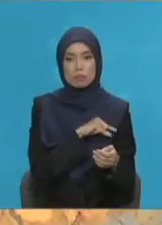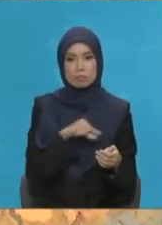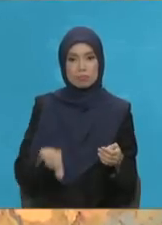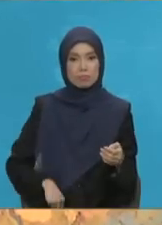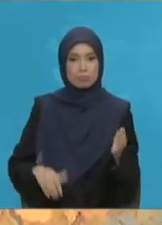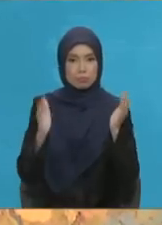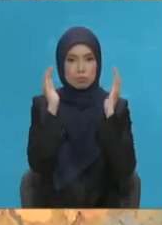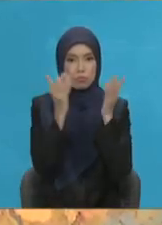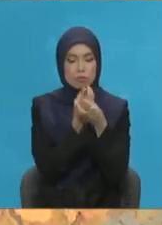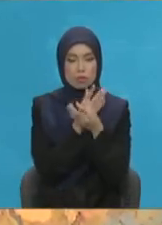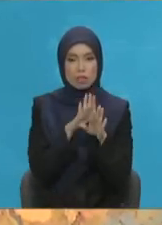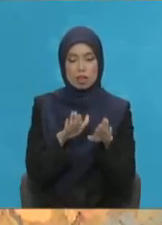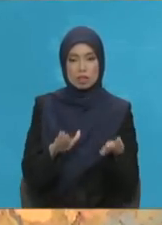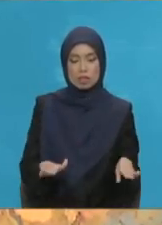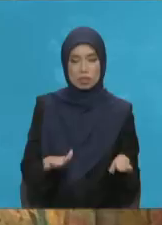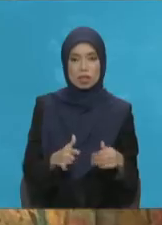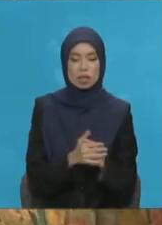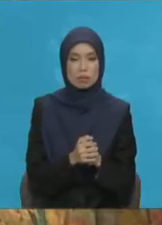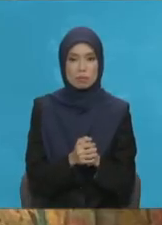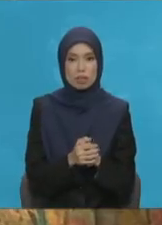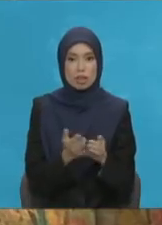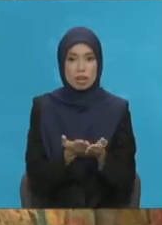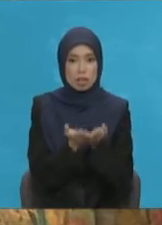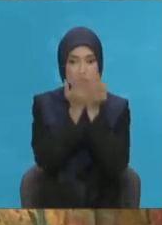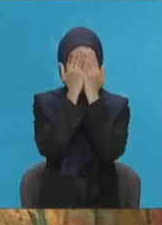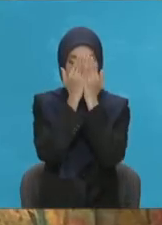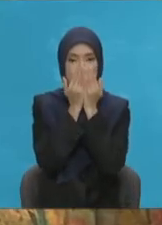Alhamdulillah majelis istirahat